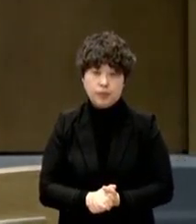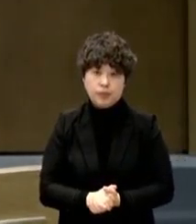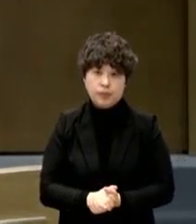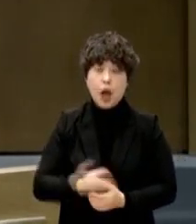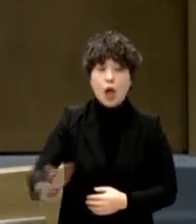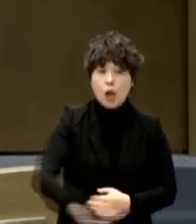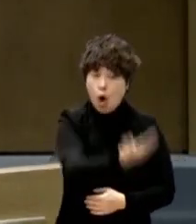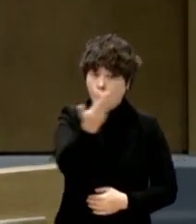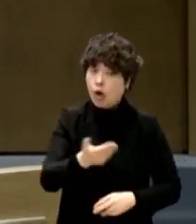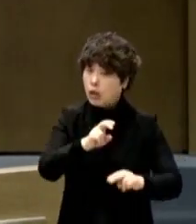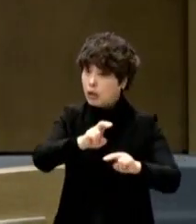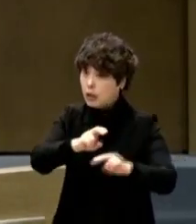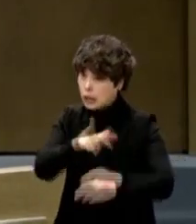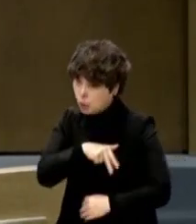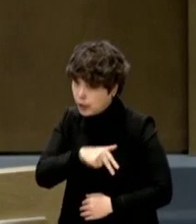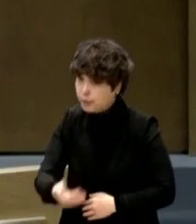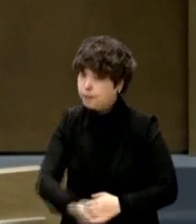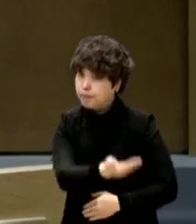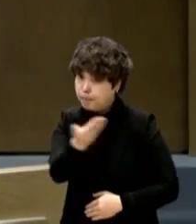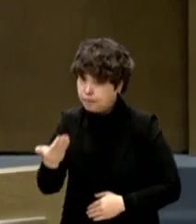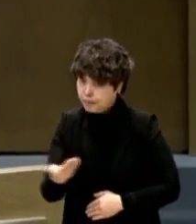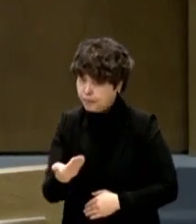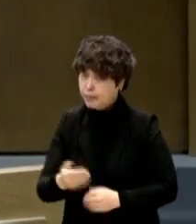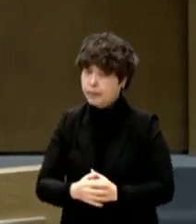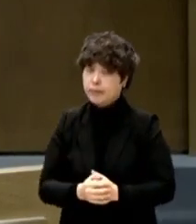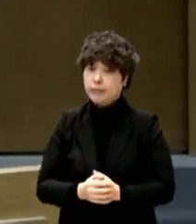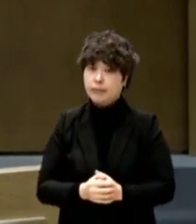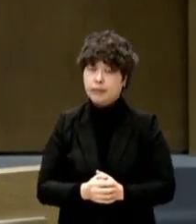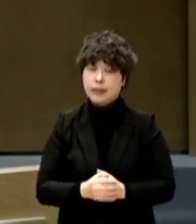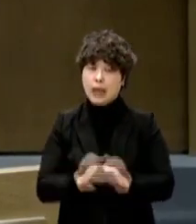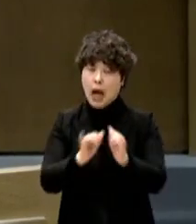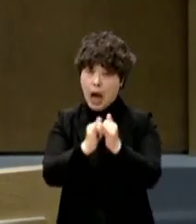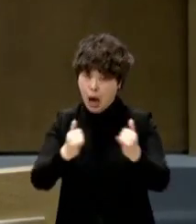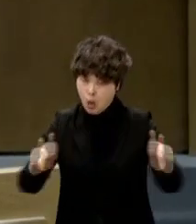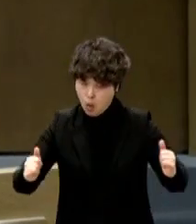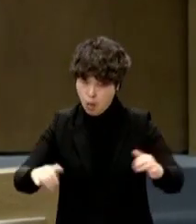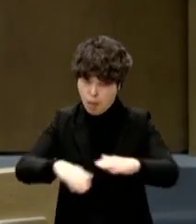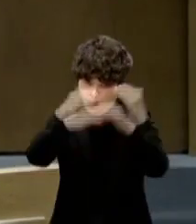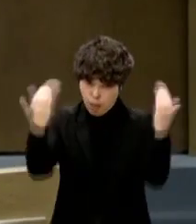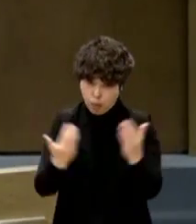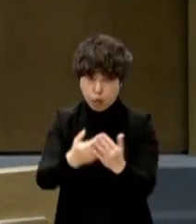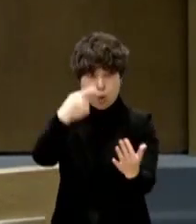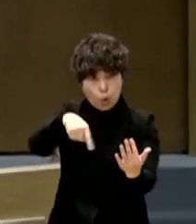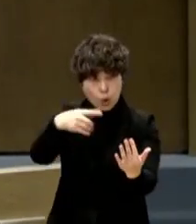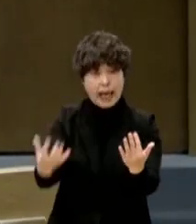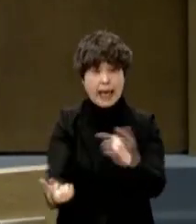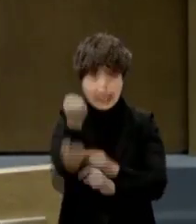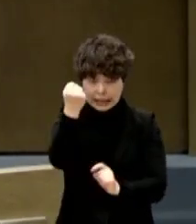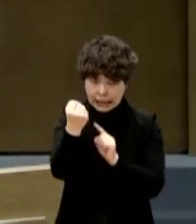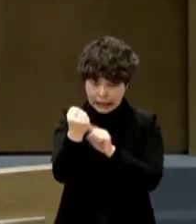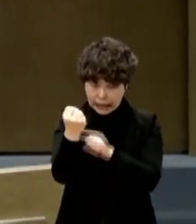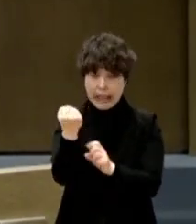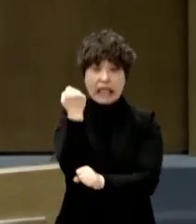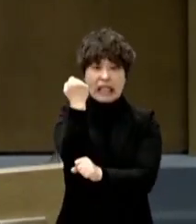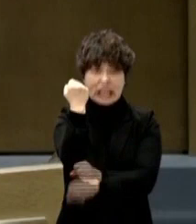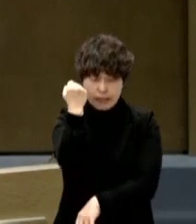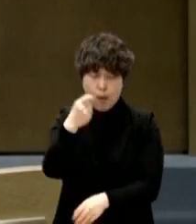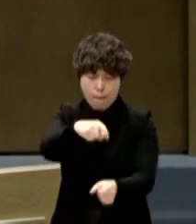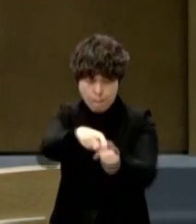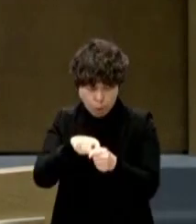계신 의원님들께서 경기도민과 교육가족 모두 교육이 가진 근본